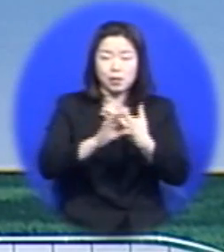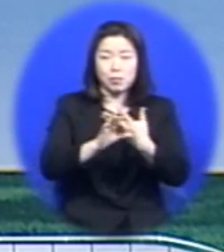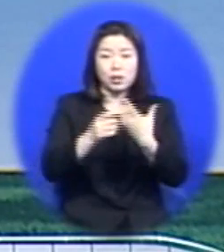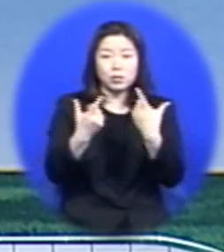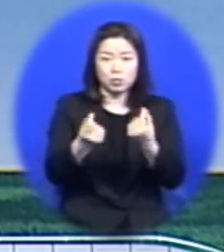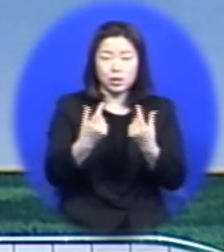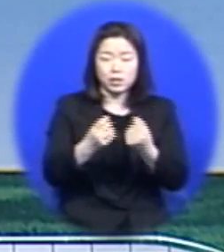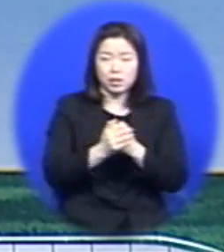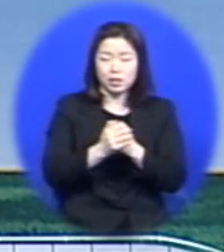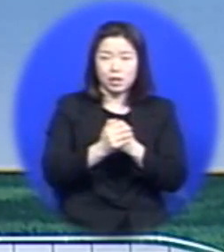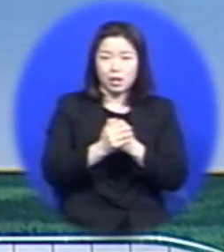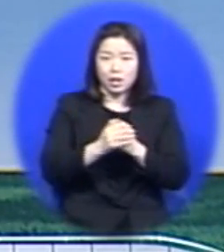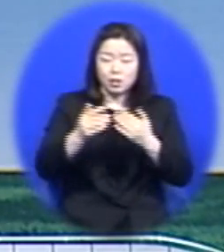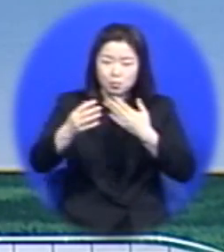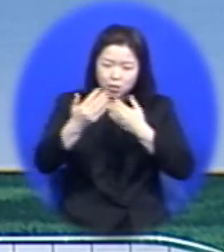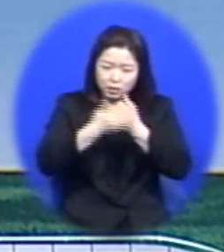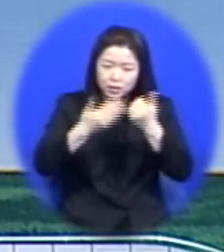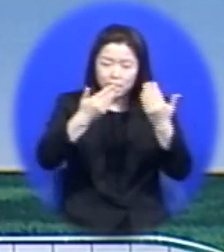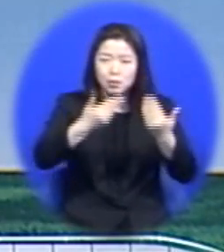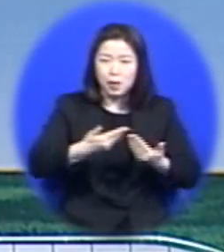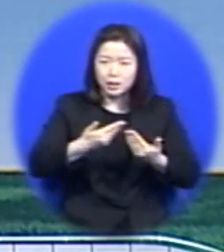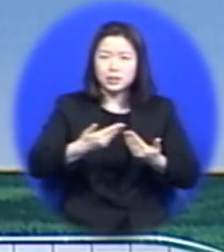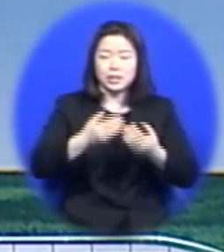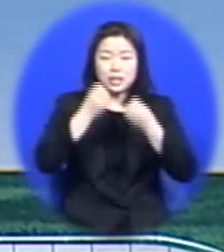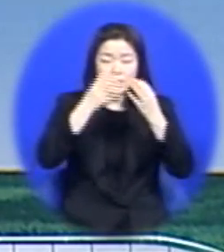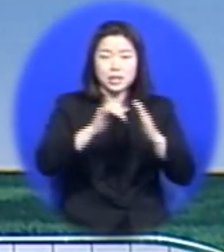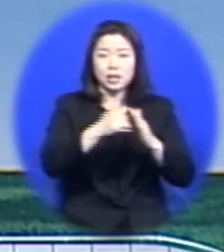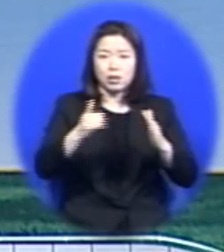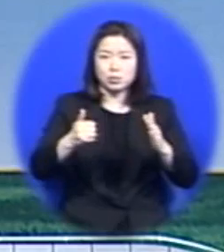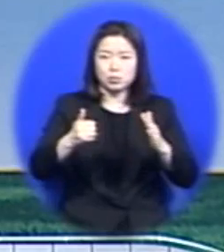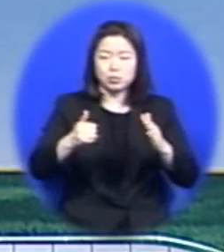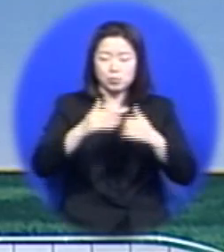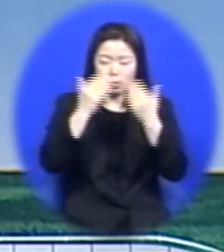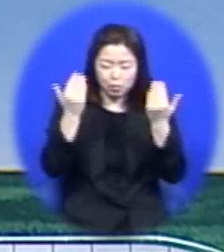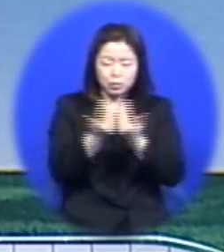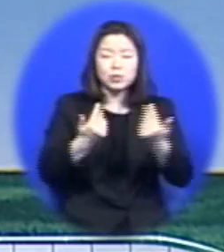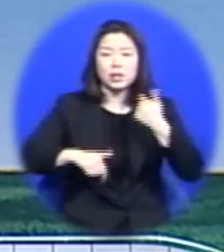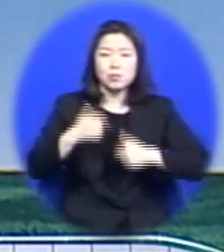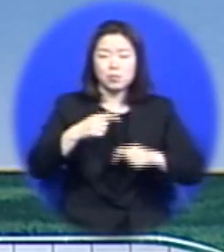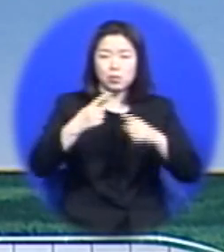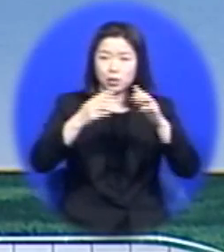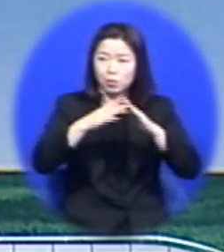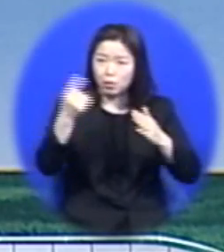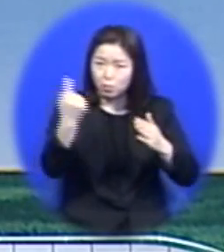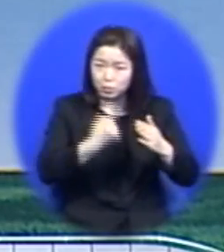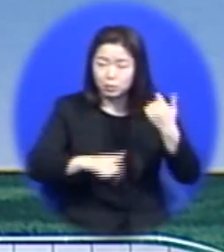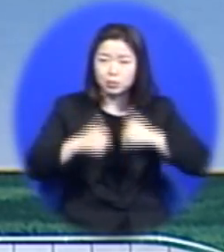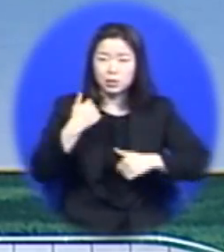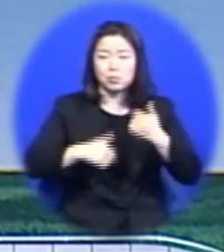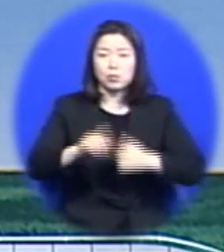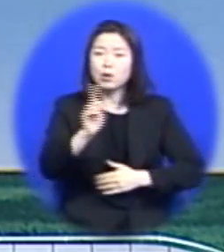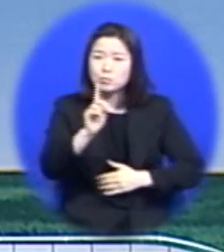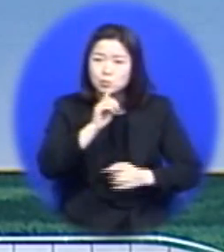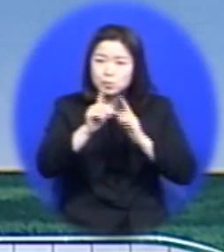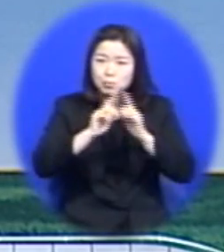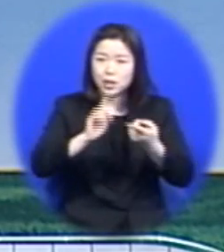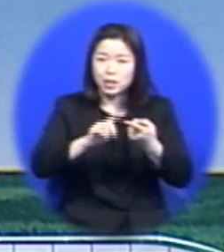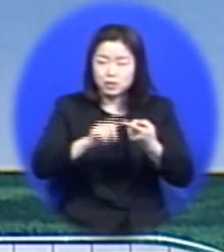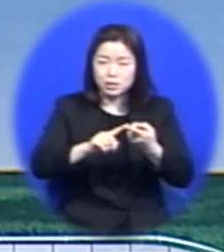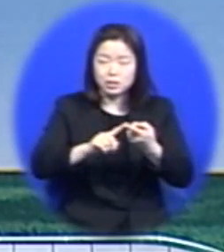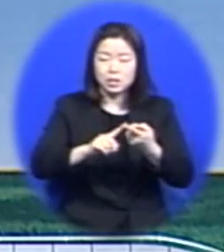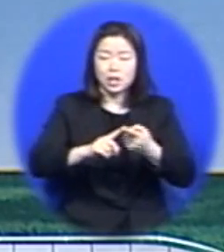가족은 모든 게 기쁩니다. 교회 오는 것도 기쁘고 무슨 말씀이든지 순종하고 싶은 준비가 되어 있는